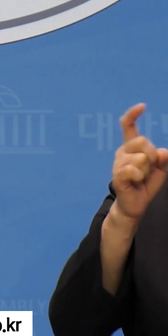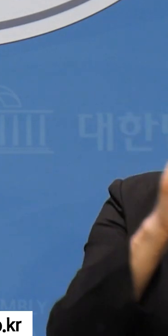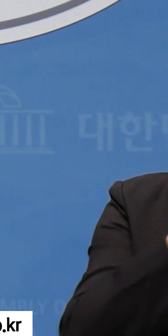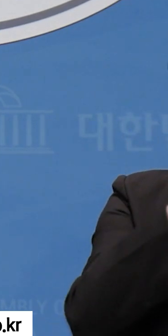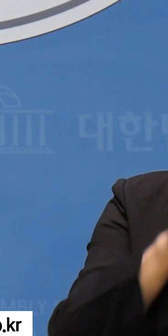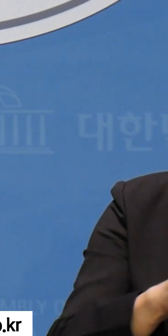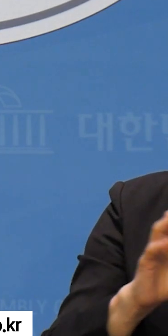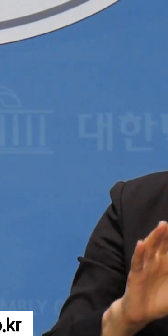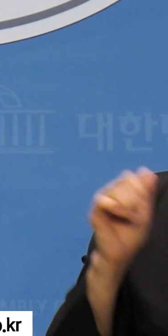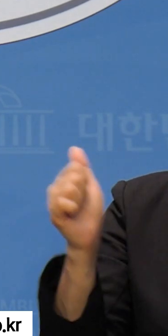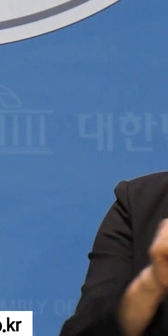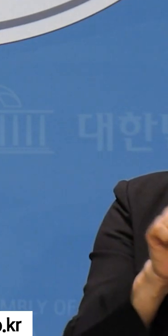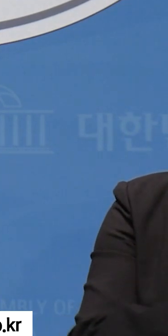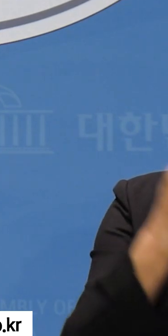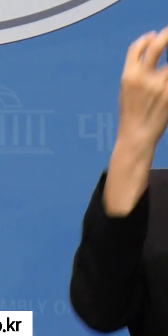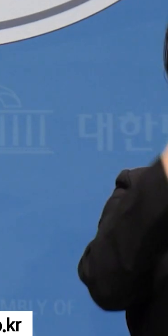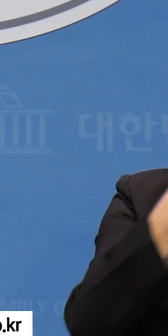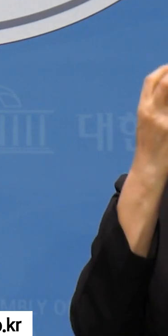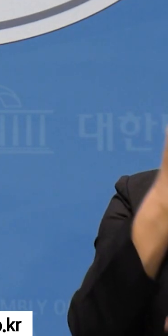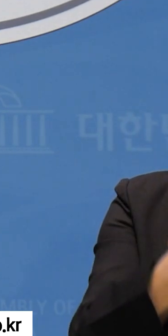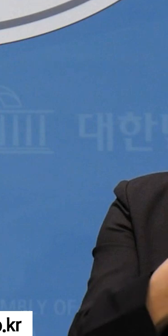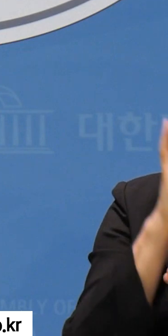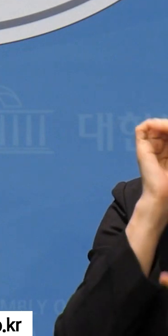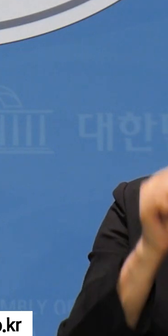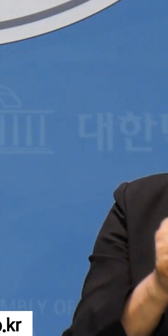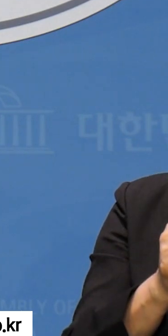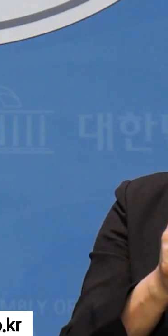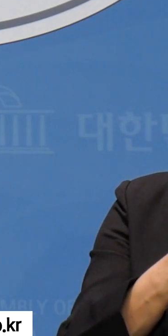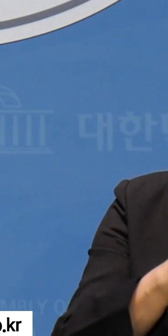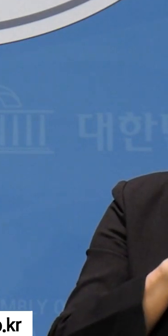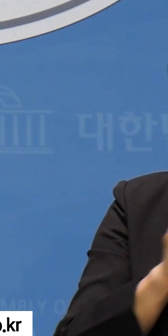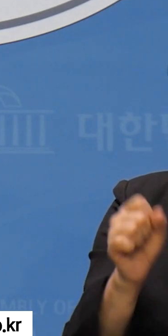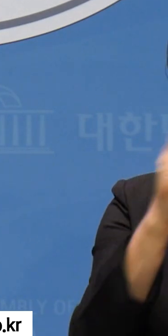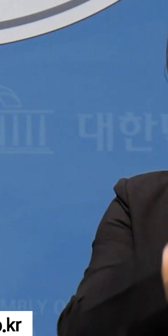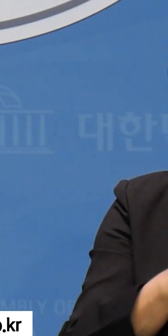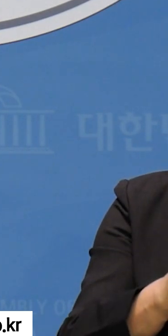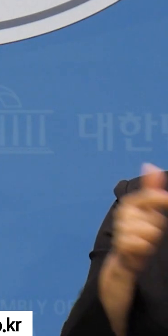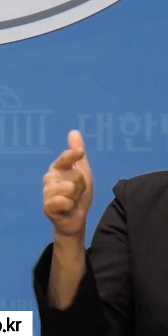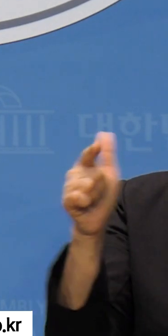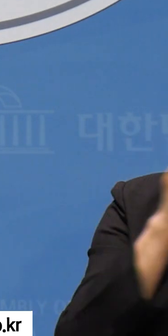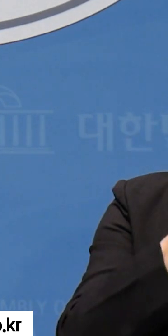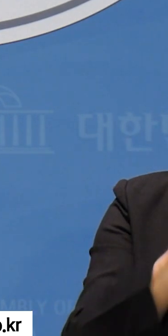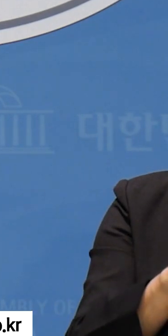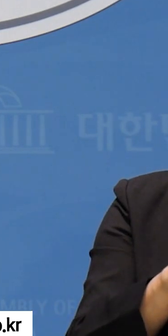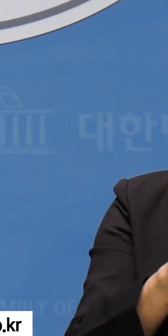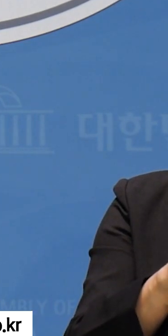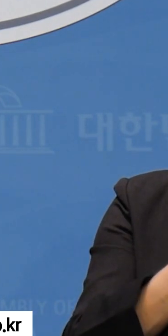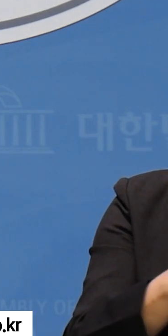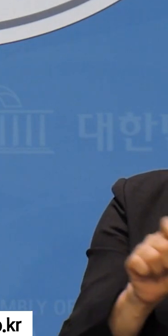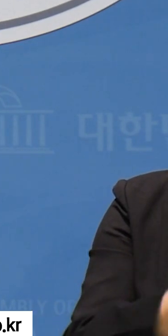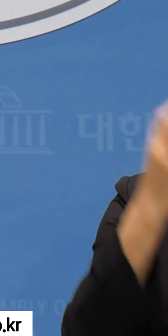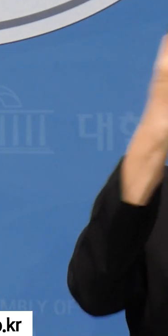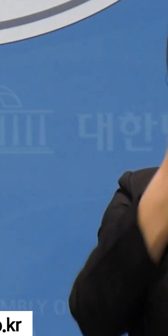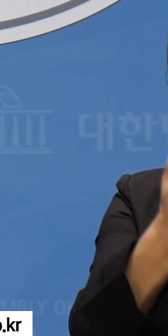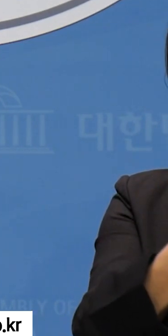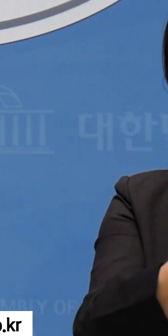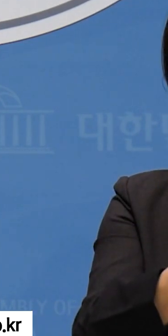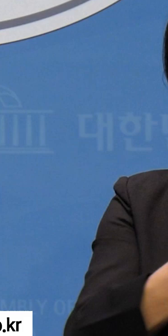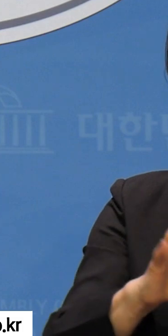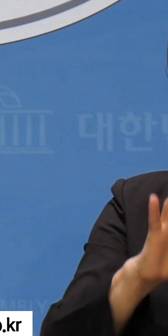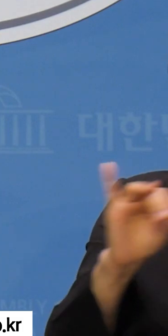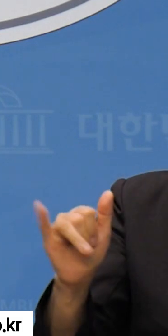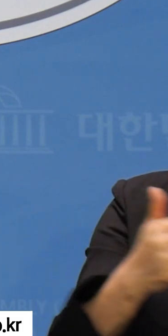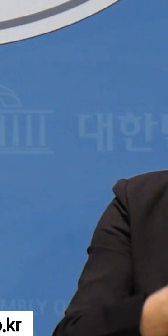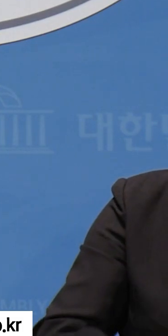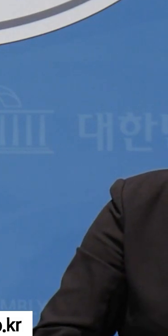의혹으로 국회의 특검 당사자인 김건희 여사의 활동을 대례 늘리겠다니 특검 거부에 뿔난